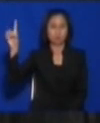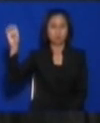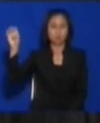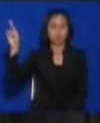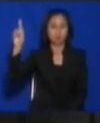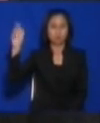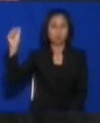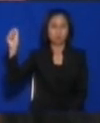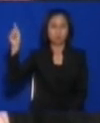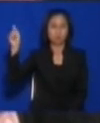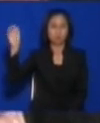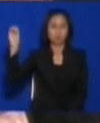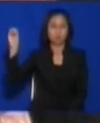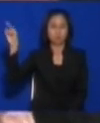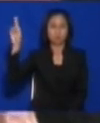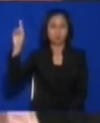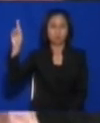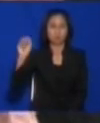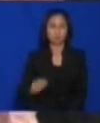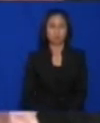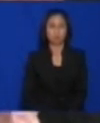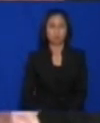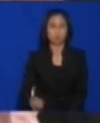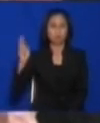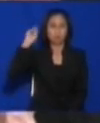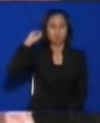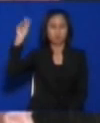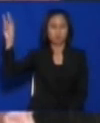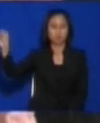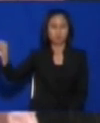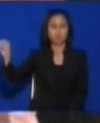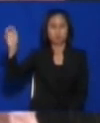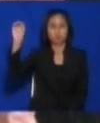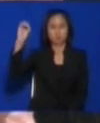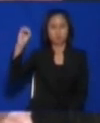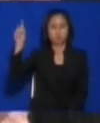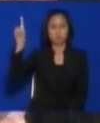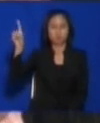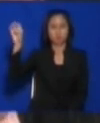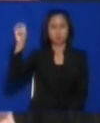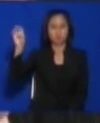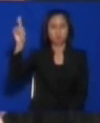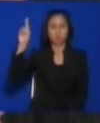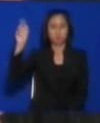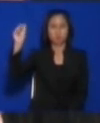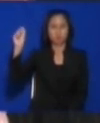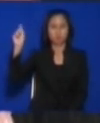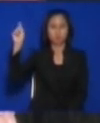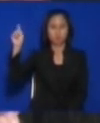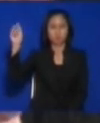Atan kepada pertanyaan jawaban dan tanggapan bagi Pasangan calon yang melanggar etika